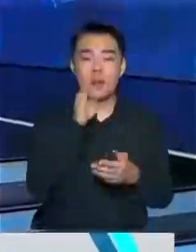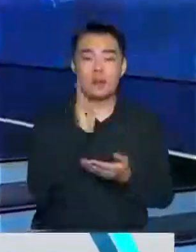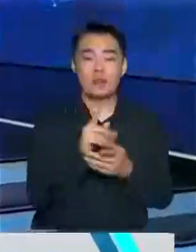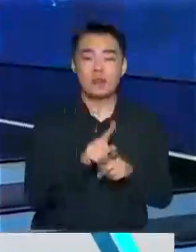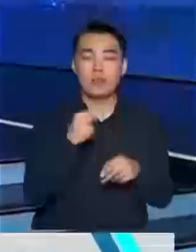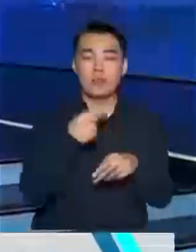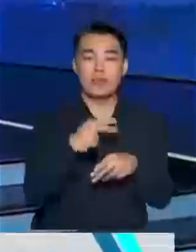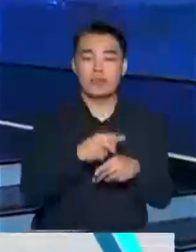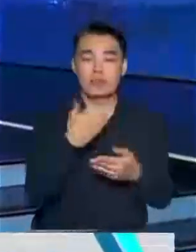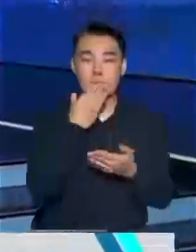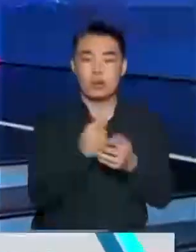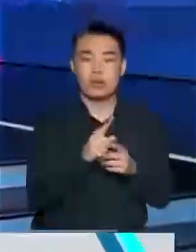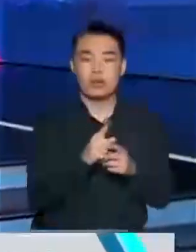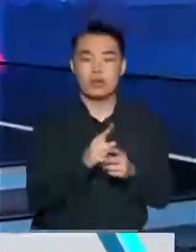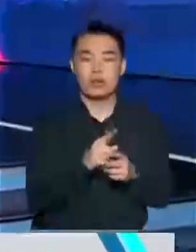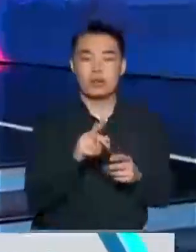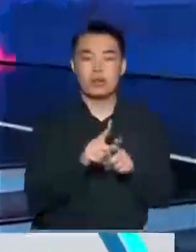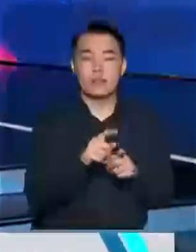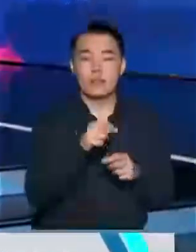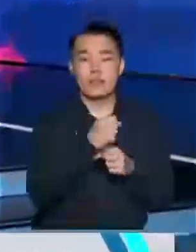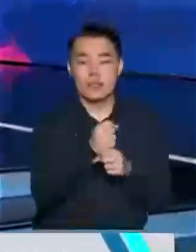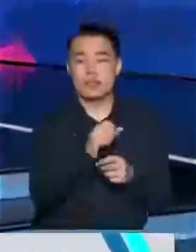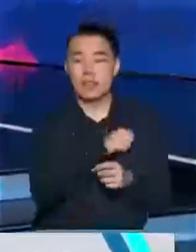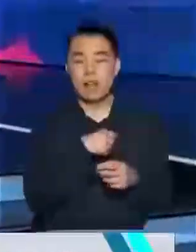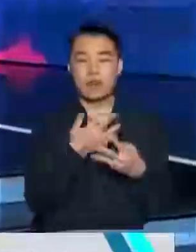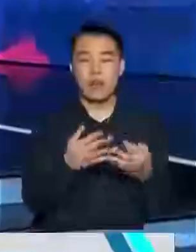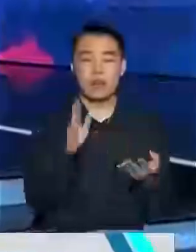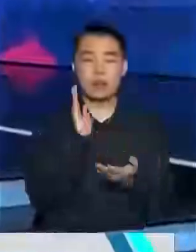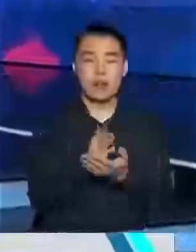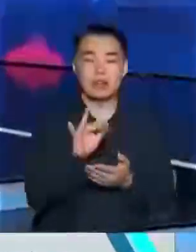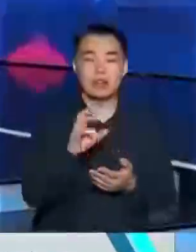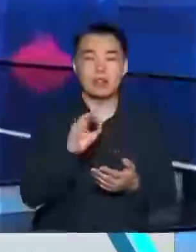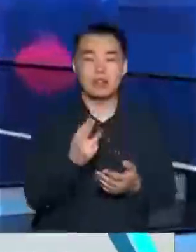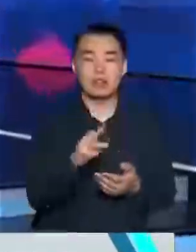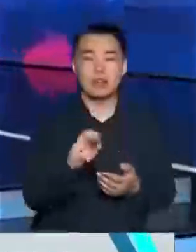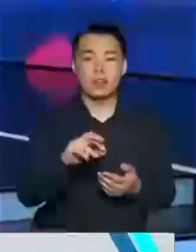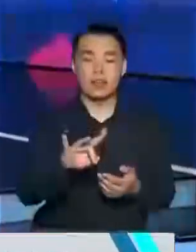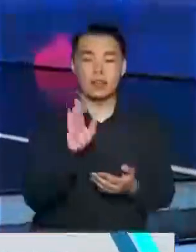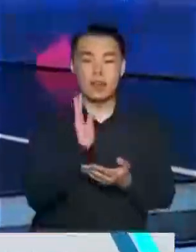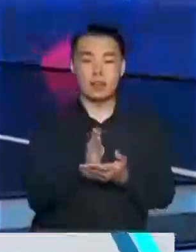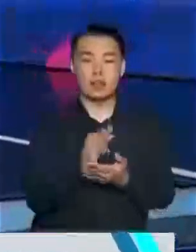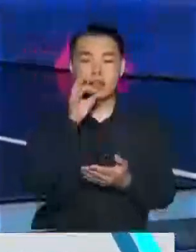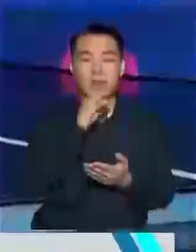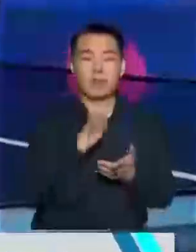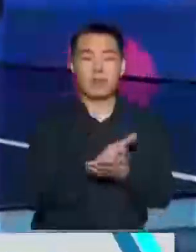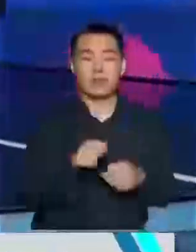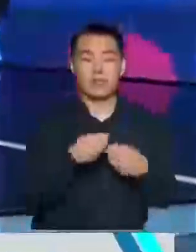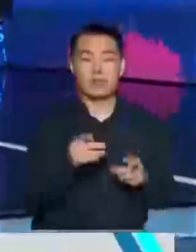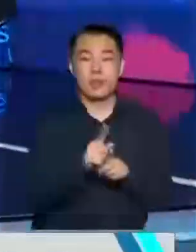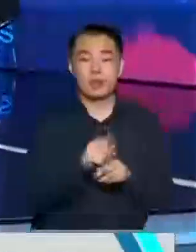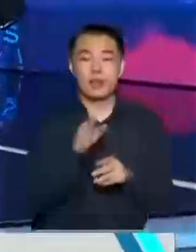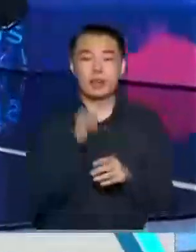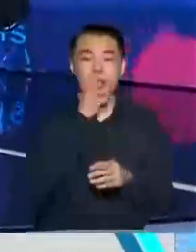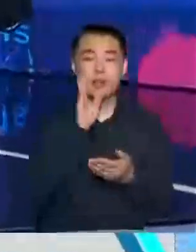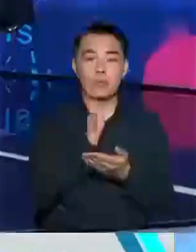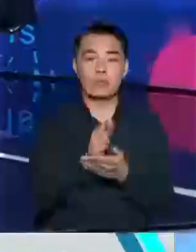для нашего населения в рамках амбулаторного лекарственного обеспечения и стационарного лекарственного обеспечения препараты